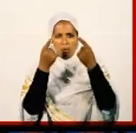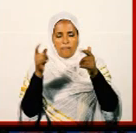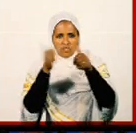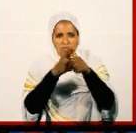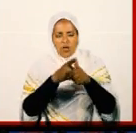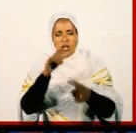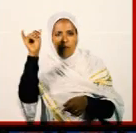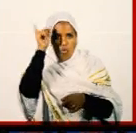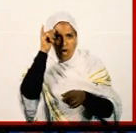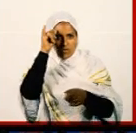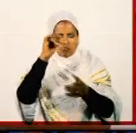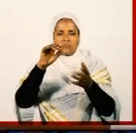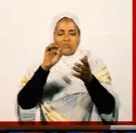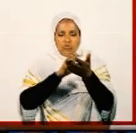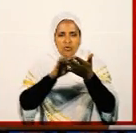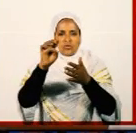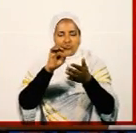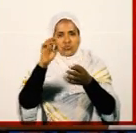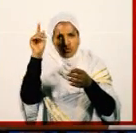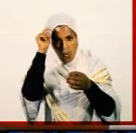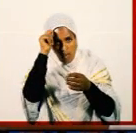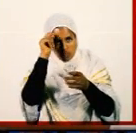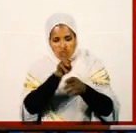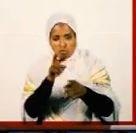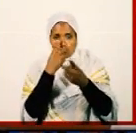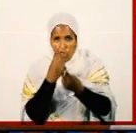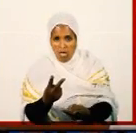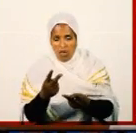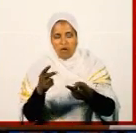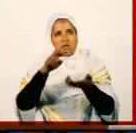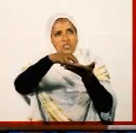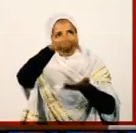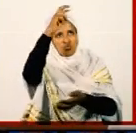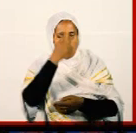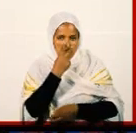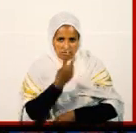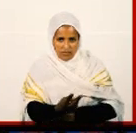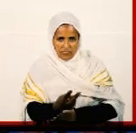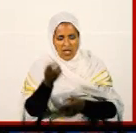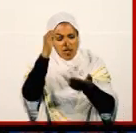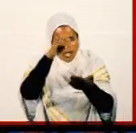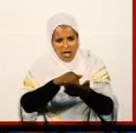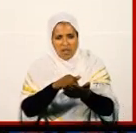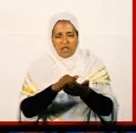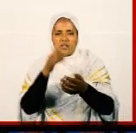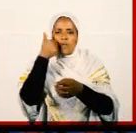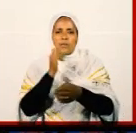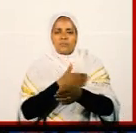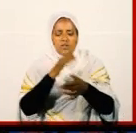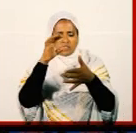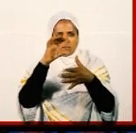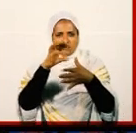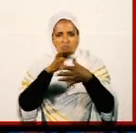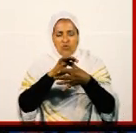ወልደ ነጎድጓድ ከዚያ በኋላ በቅዱስ ቶማስ የታየውን ሚስጥር በቅዱስ ቶማስ እርገቷን እንደገና ደግሞ የእመቤታችን ስጋዋን